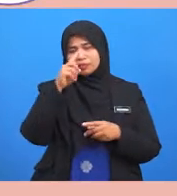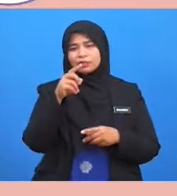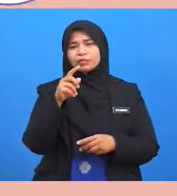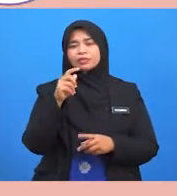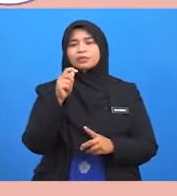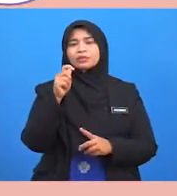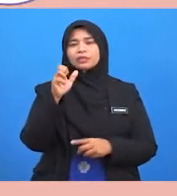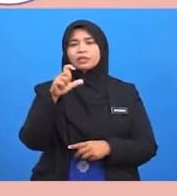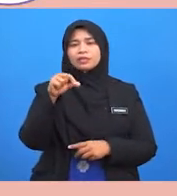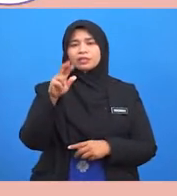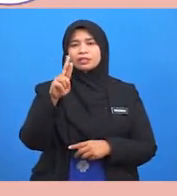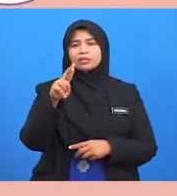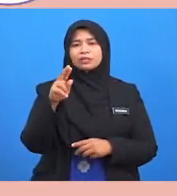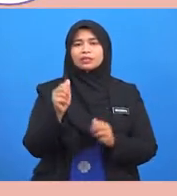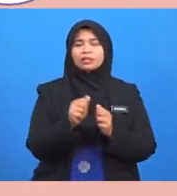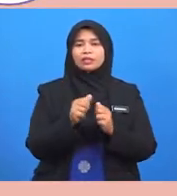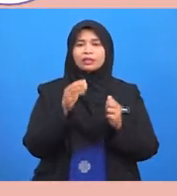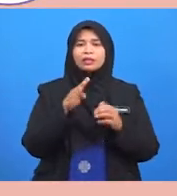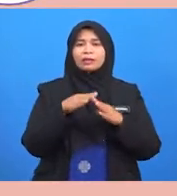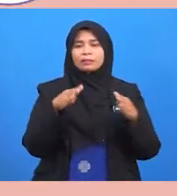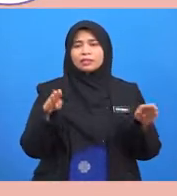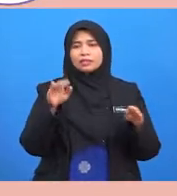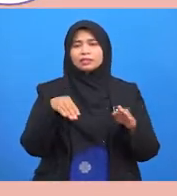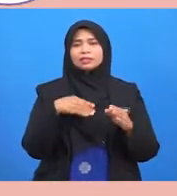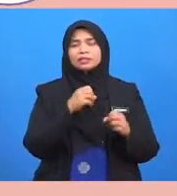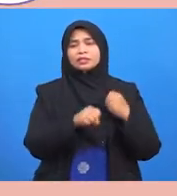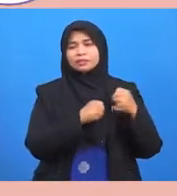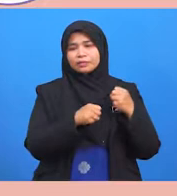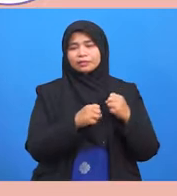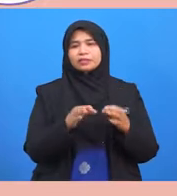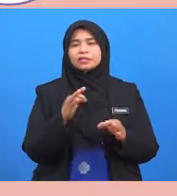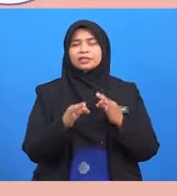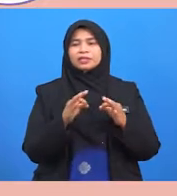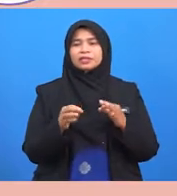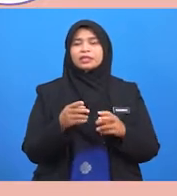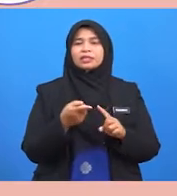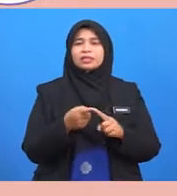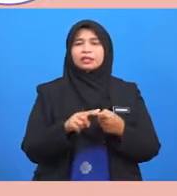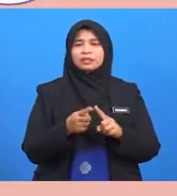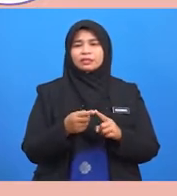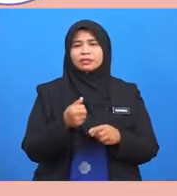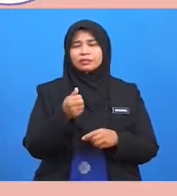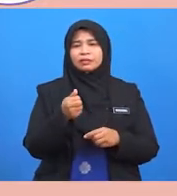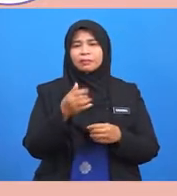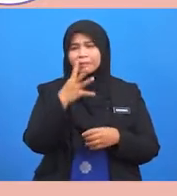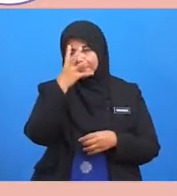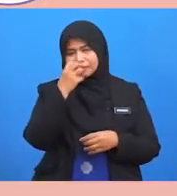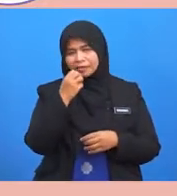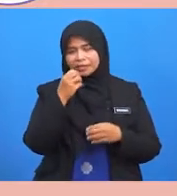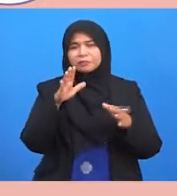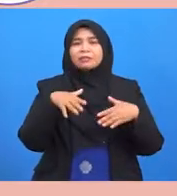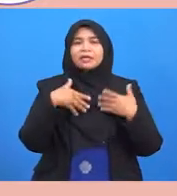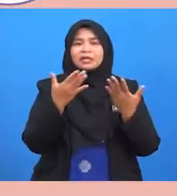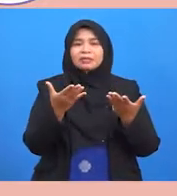menegur dengan bahasa yang sopan? Sekiranya kawan kamu itu marah,